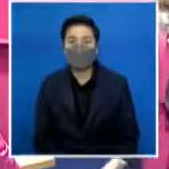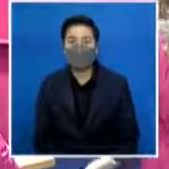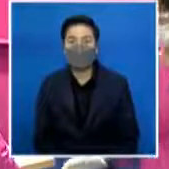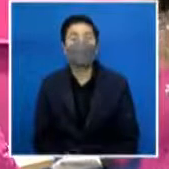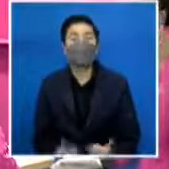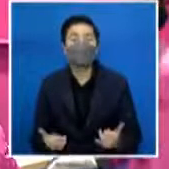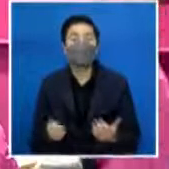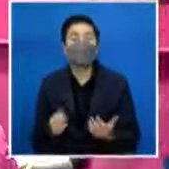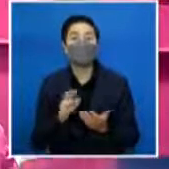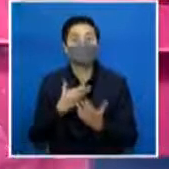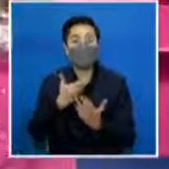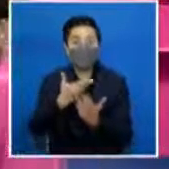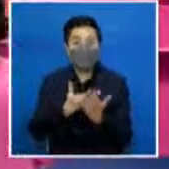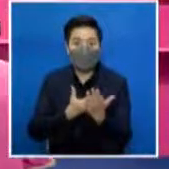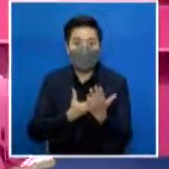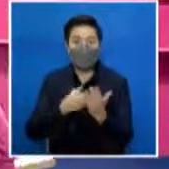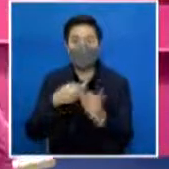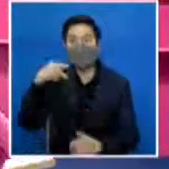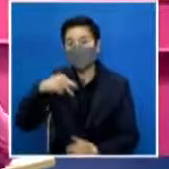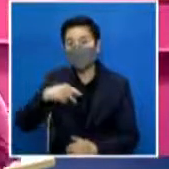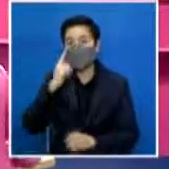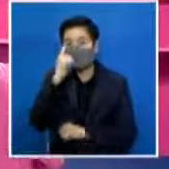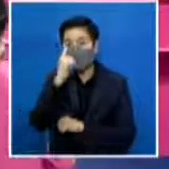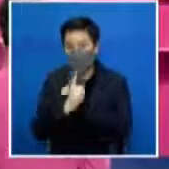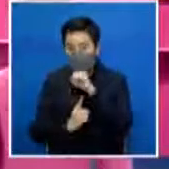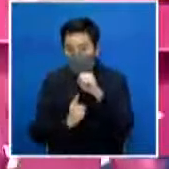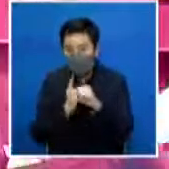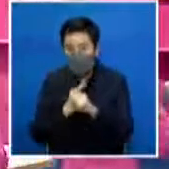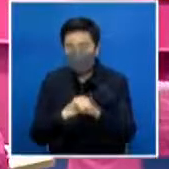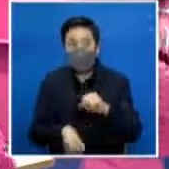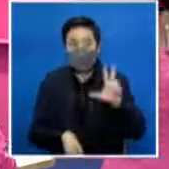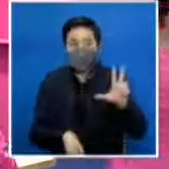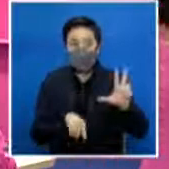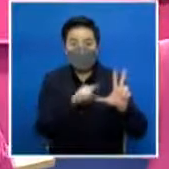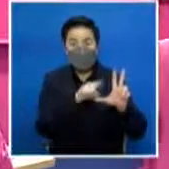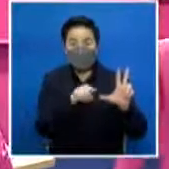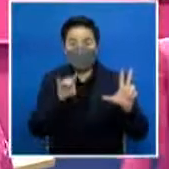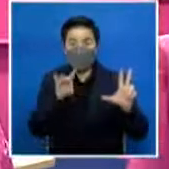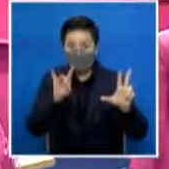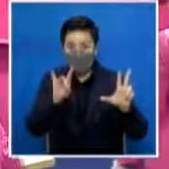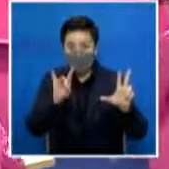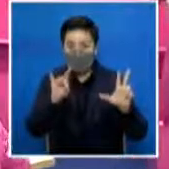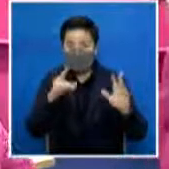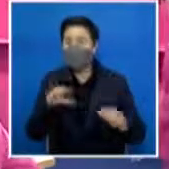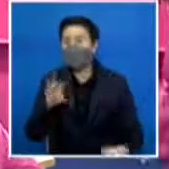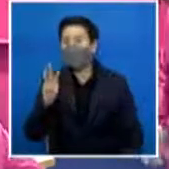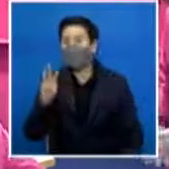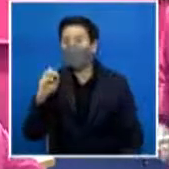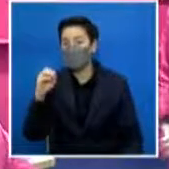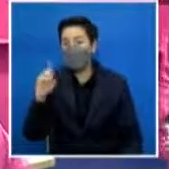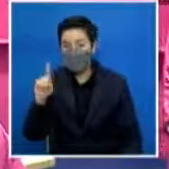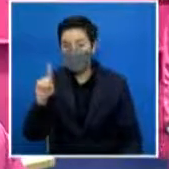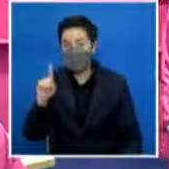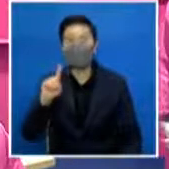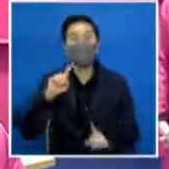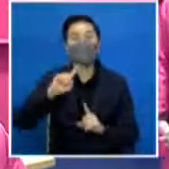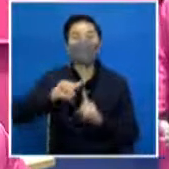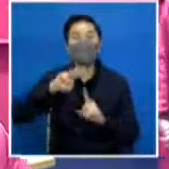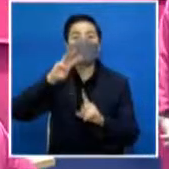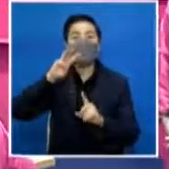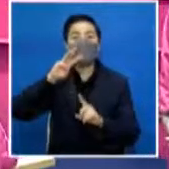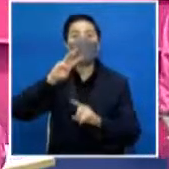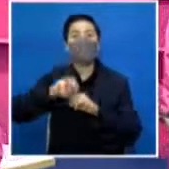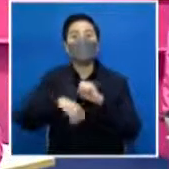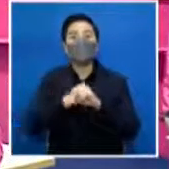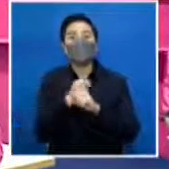การออกรางวัลสลากออมสินพิเศษ1ปีงวดที่3ถึงงวดที่8และงวดที่601ประจำเดือนมิถุนาย